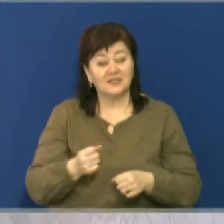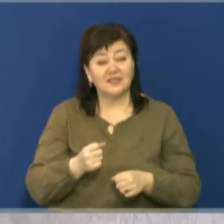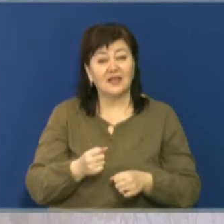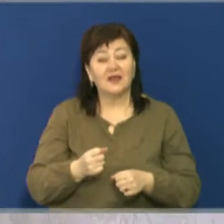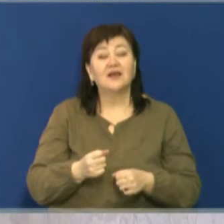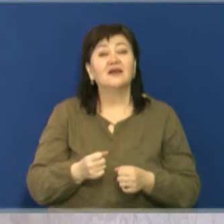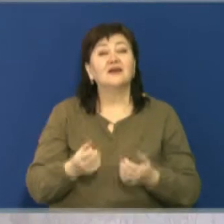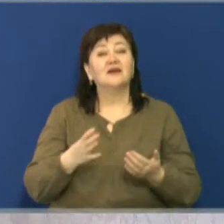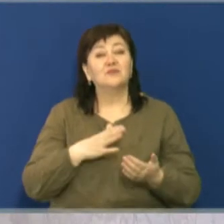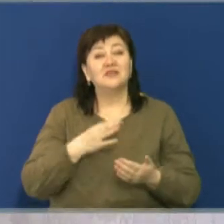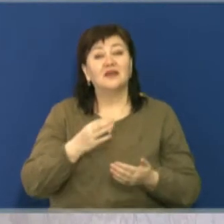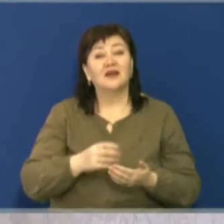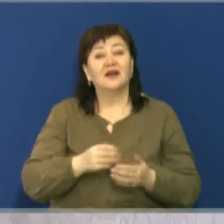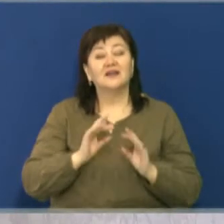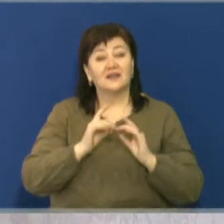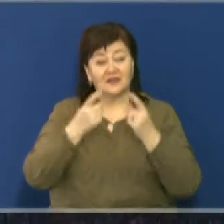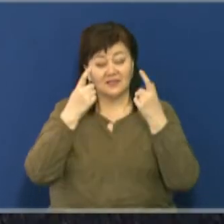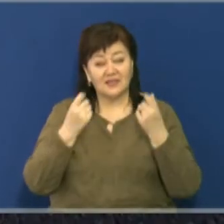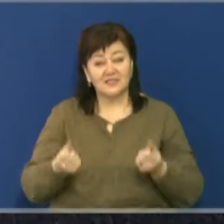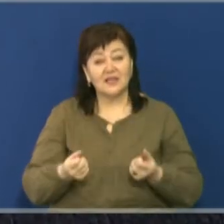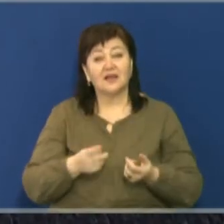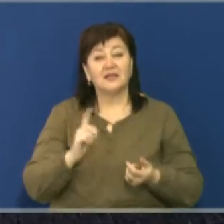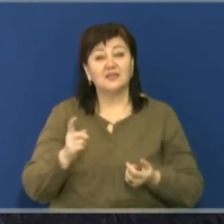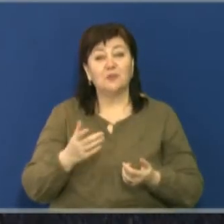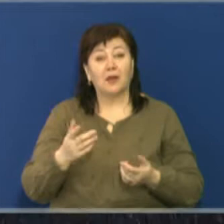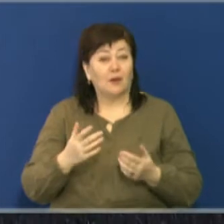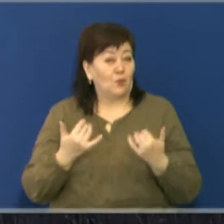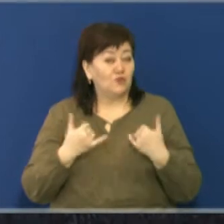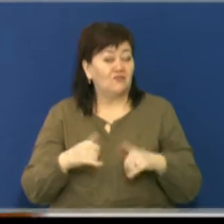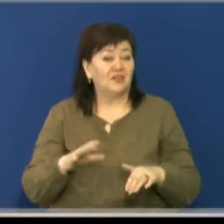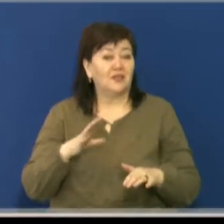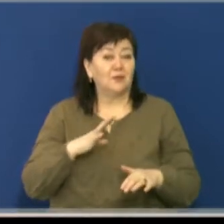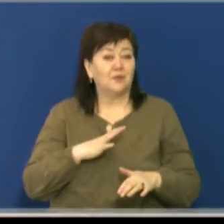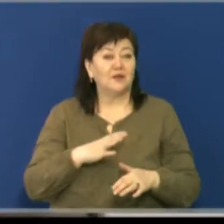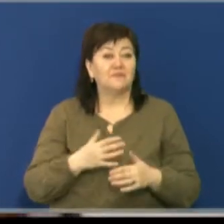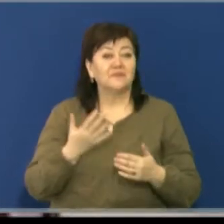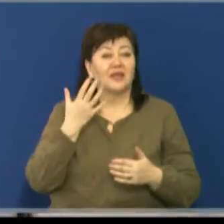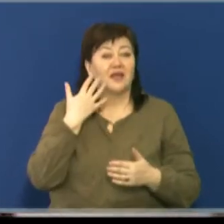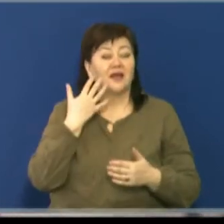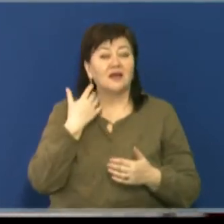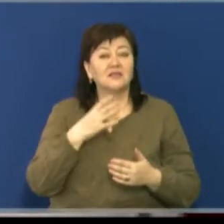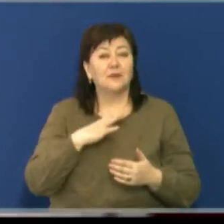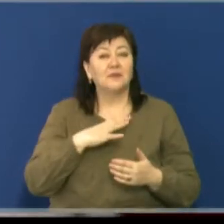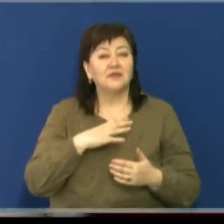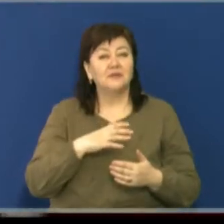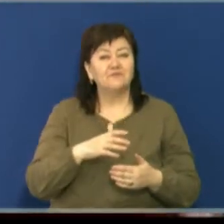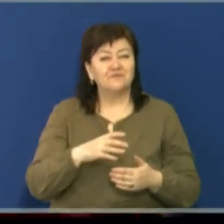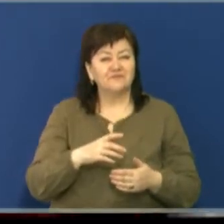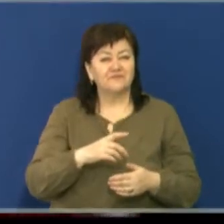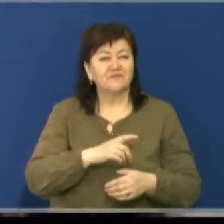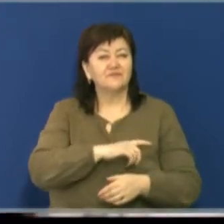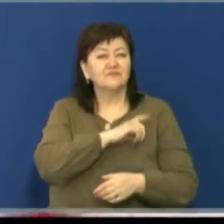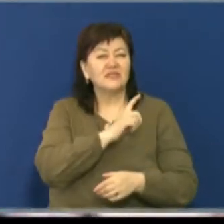өзіміз аң-таң болдық, бізге бір үлкен тосын сый болды. Коронавирус індеті басталған сәттен Дәурен қайырымдылықпен белсенді айналыса бастады. Бір